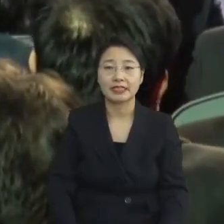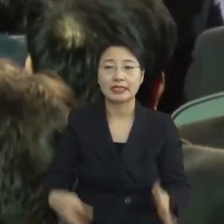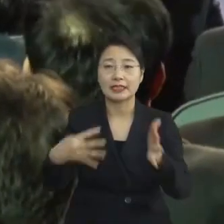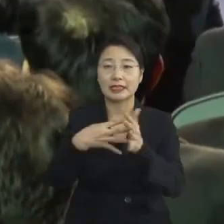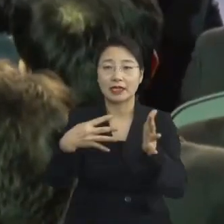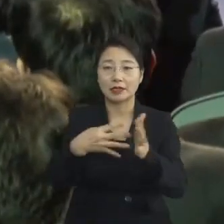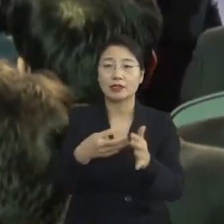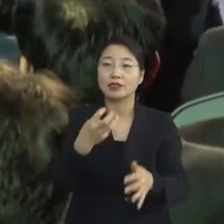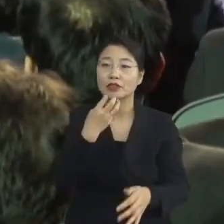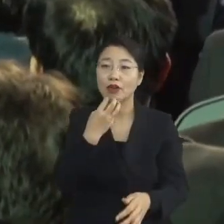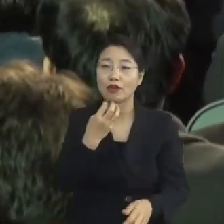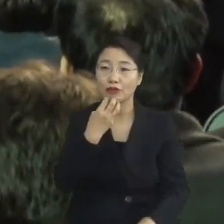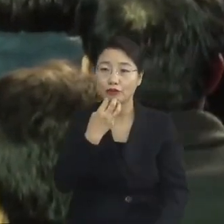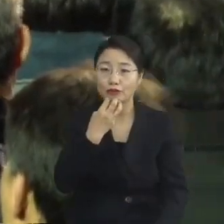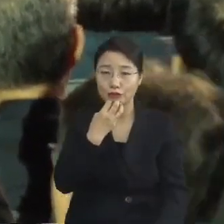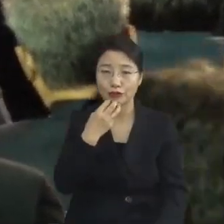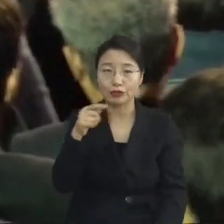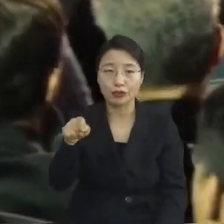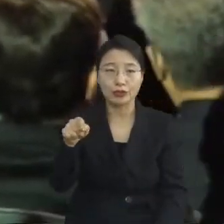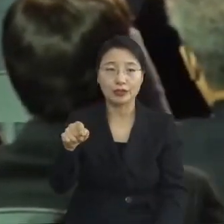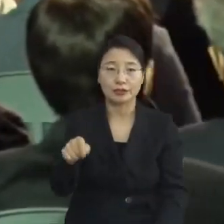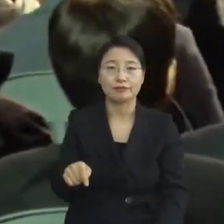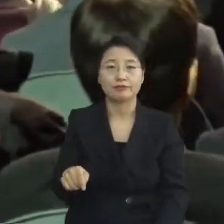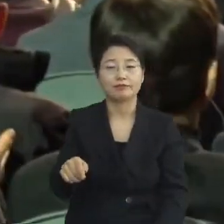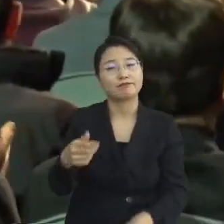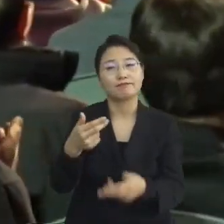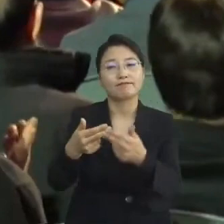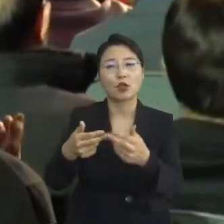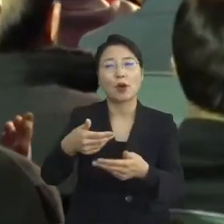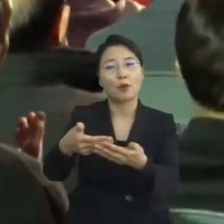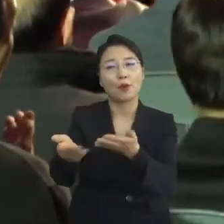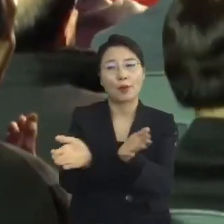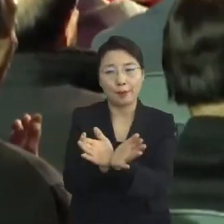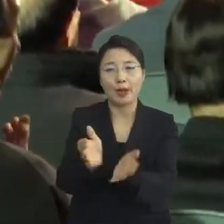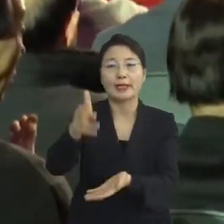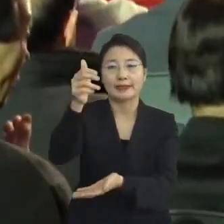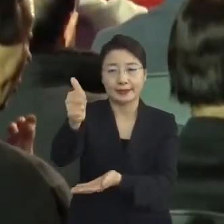사단법인 서울양령시협회 김월진 회장님 참석하셨습니다.